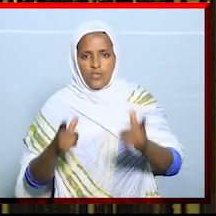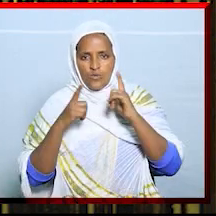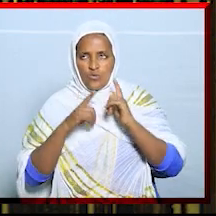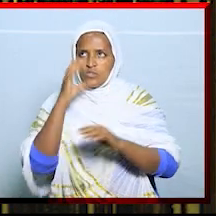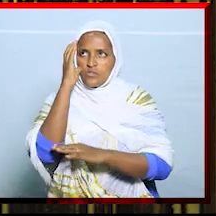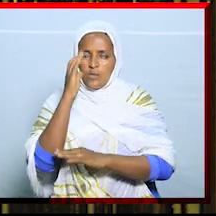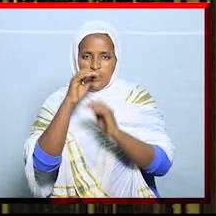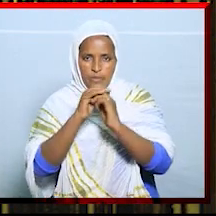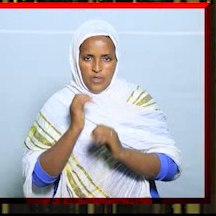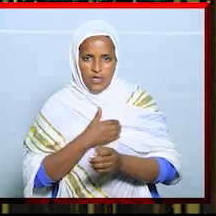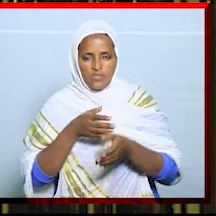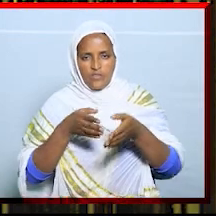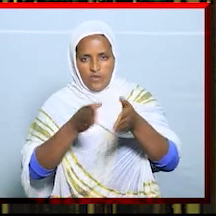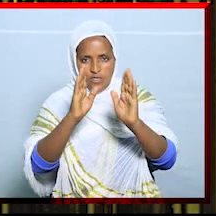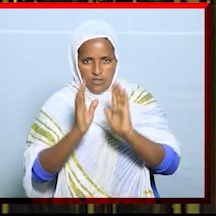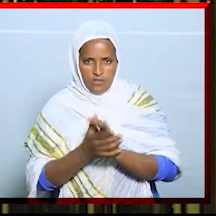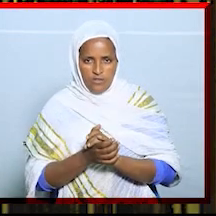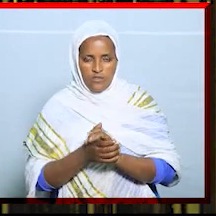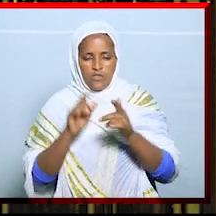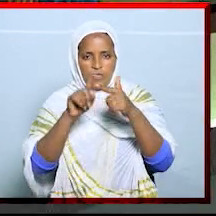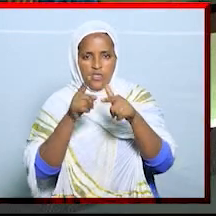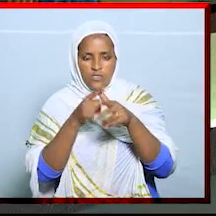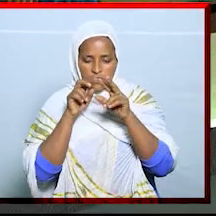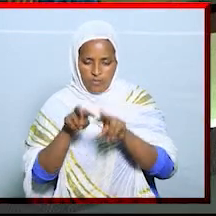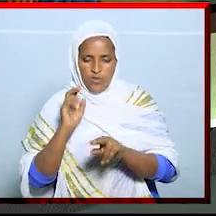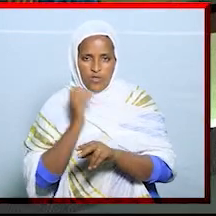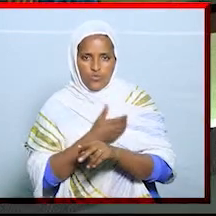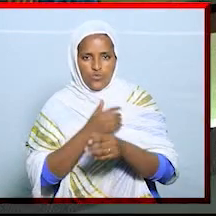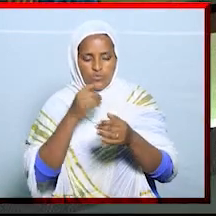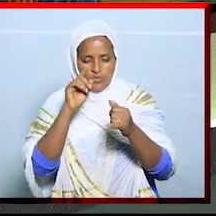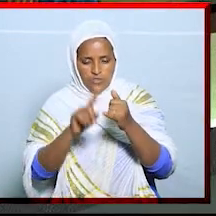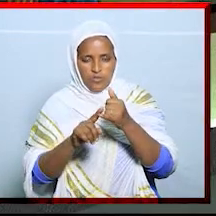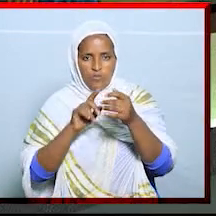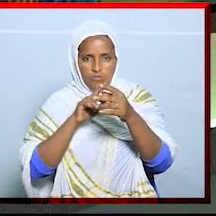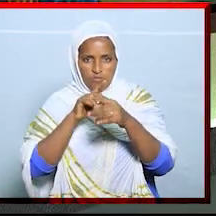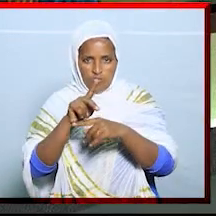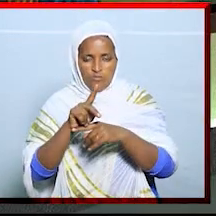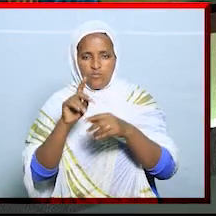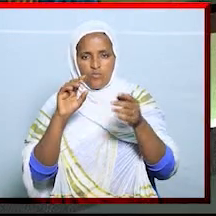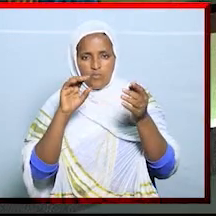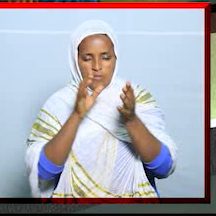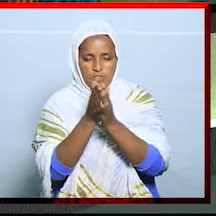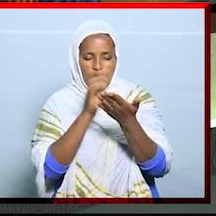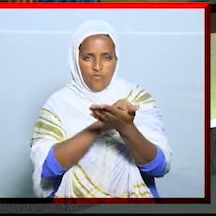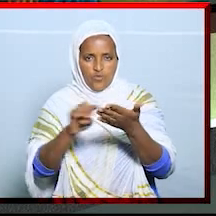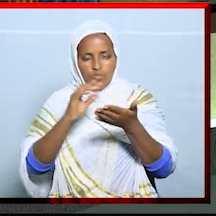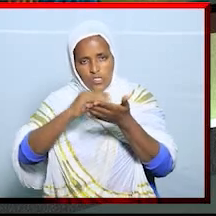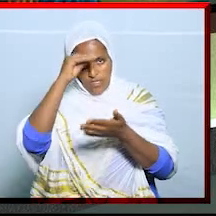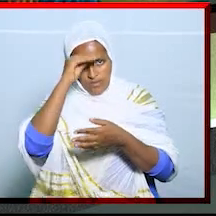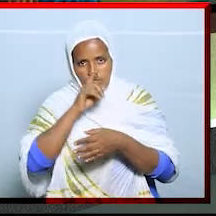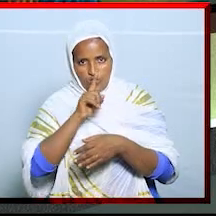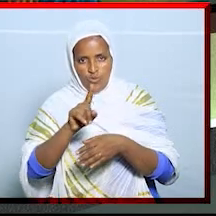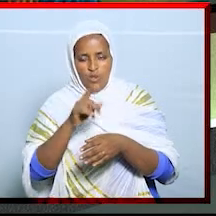ጠብቀን እንድንኖር እግዚአብሔር አምላካችን ይፍቀድልን። እንግዲህ ተመልካቾቻችን ቀጣዩ መርሃ ግብራችን የሚሆነው የመጽሐፍ